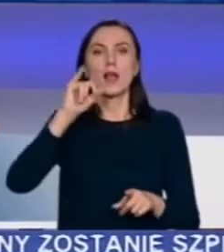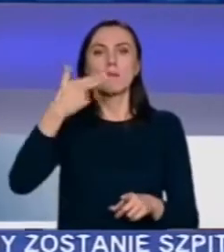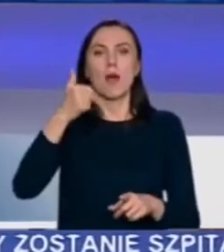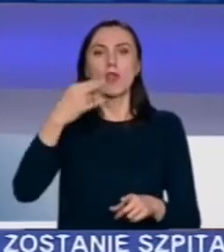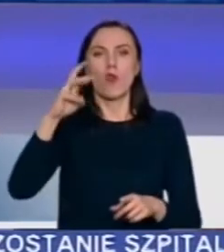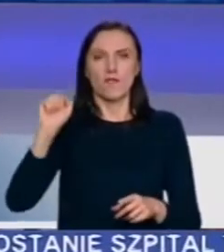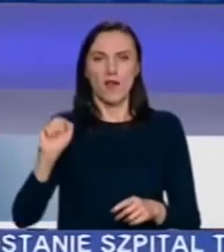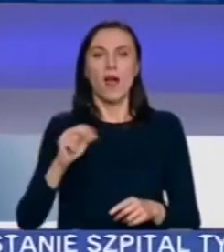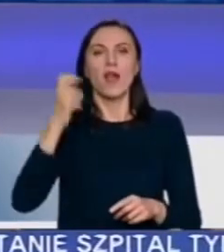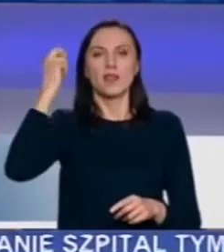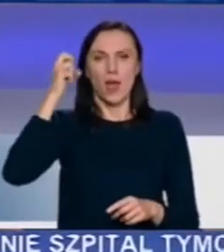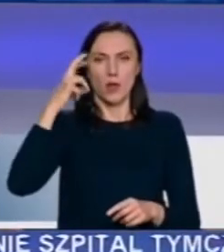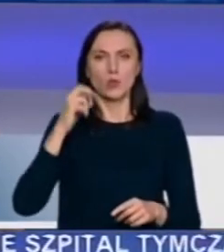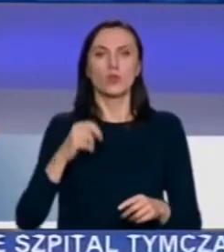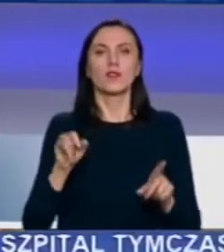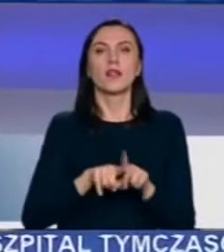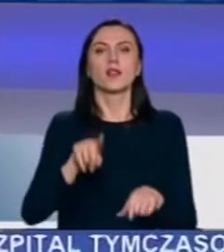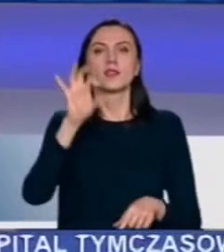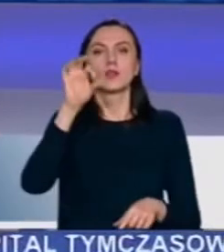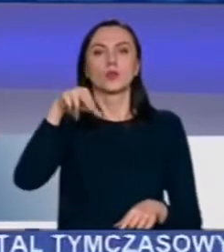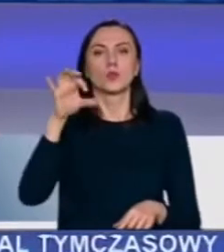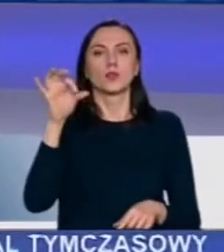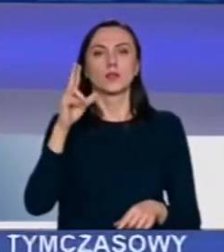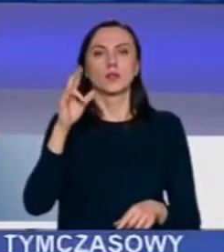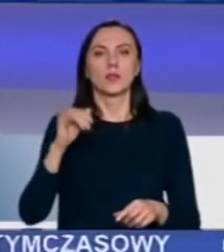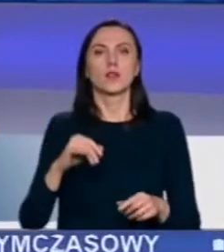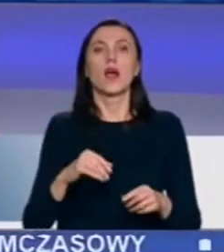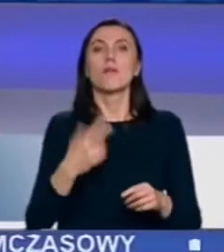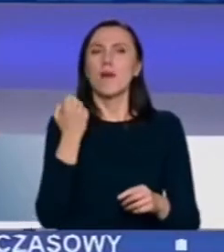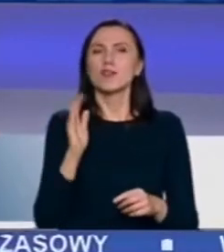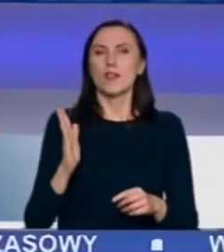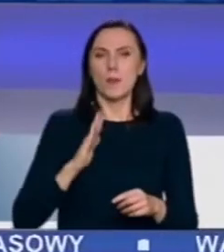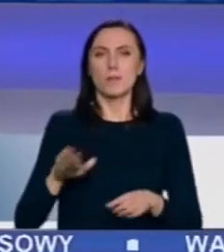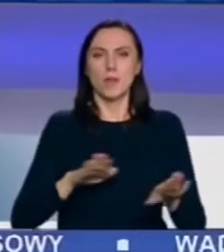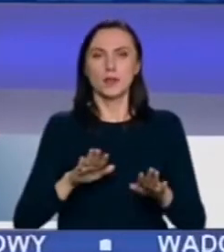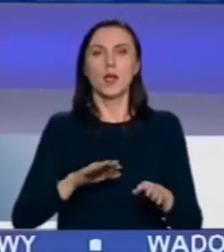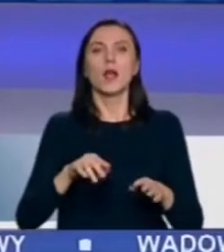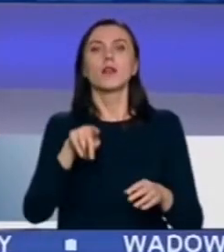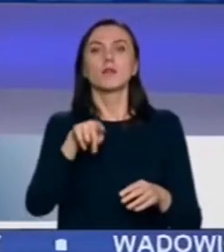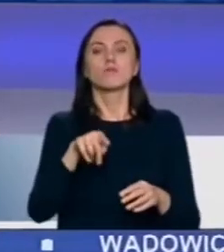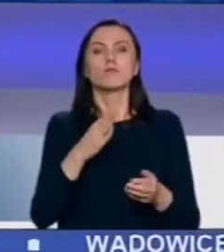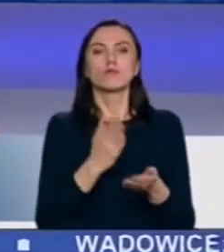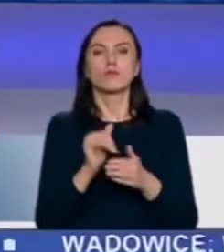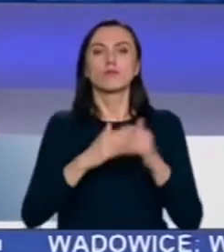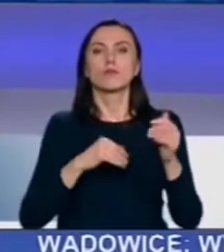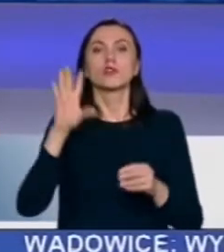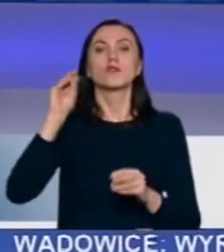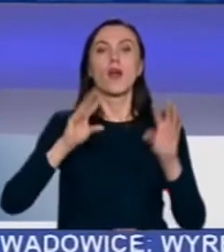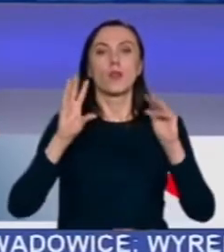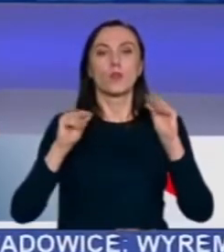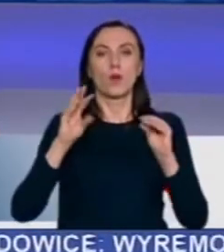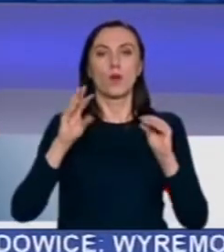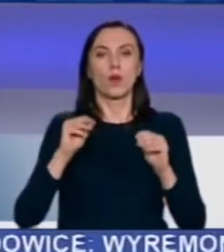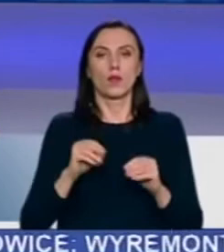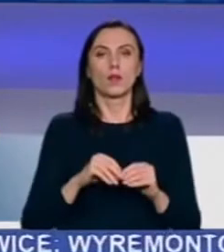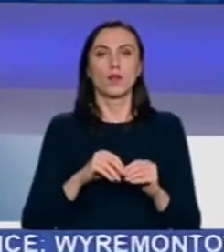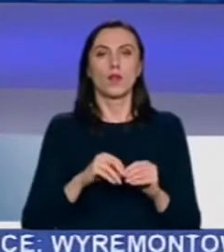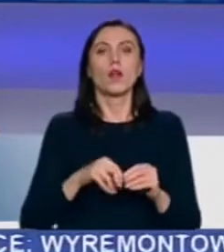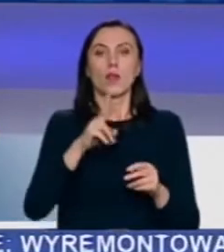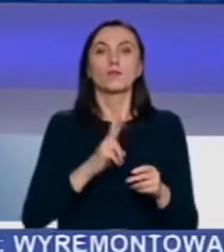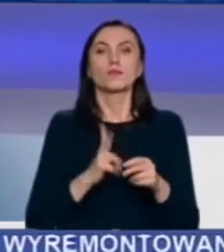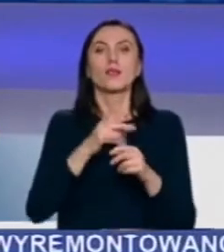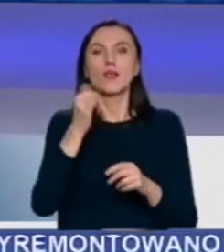i suski. W najbardziej niebezpiecznych miejscach pojawią się lub już się pojawiły sygnały świetlne, które włączają się, gdy